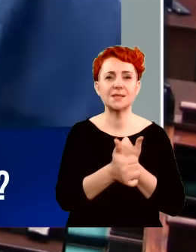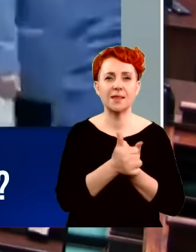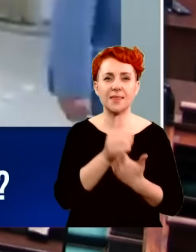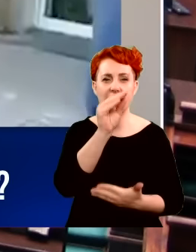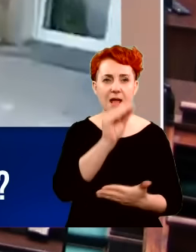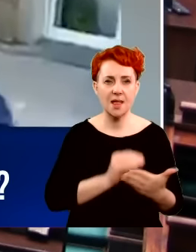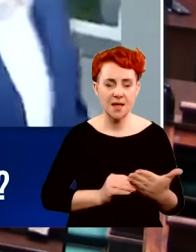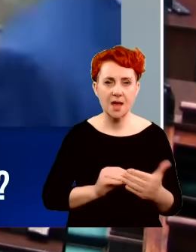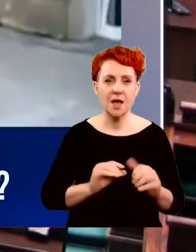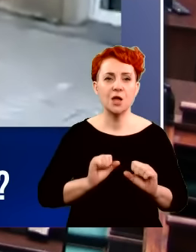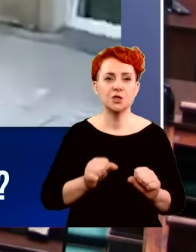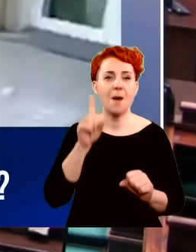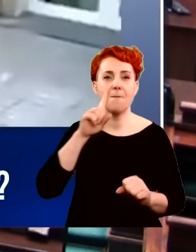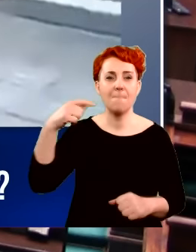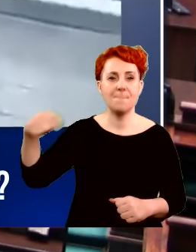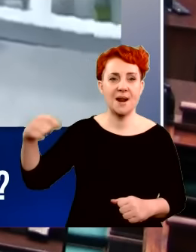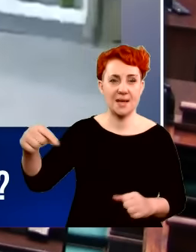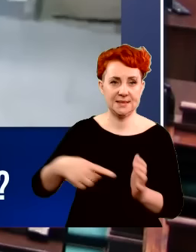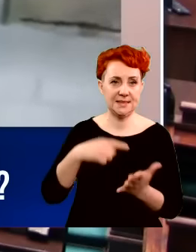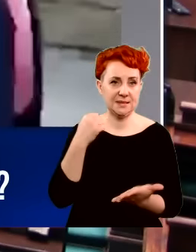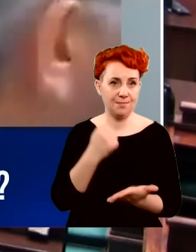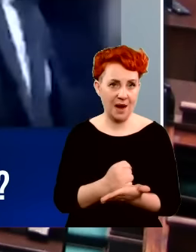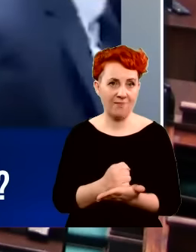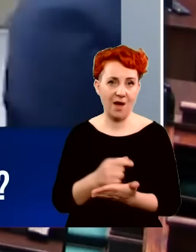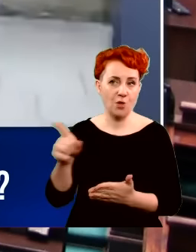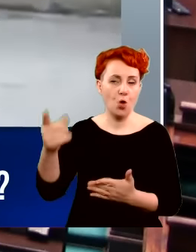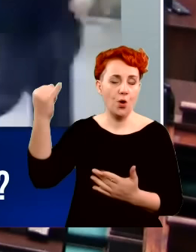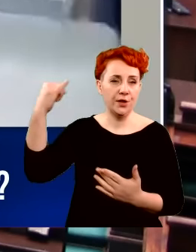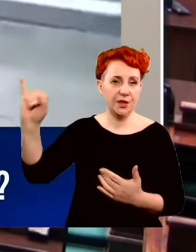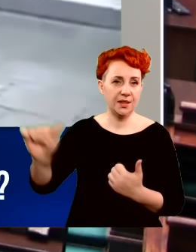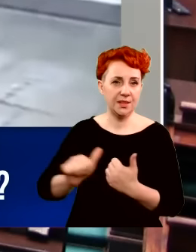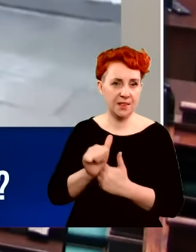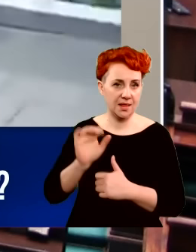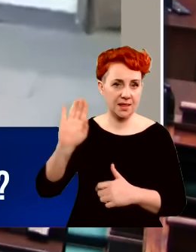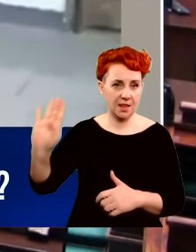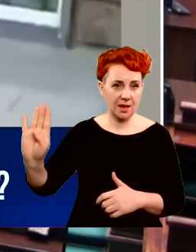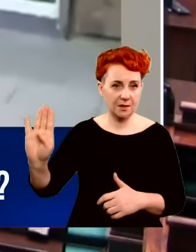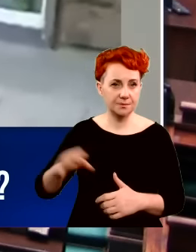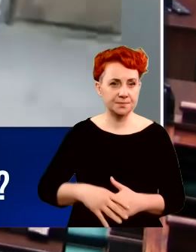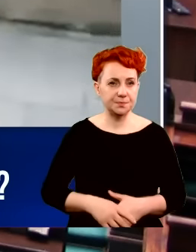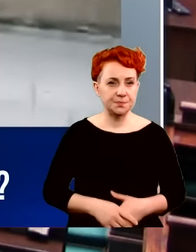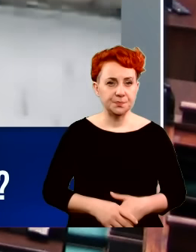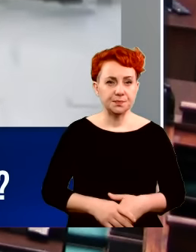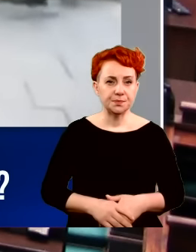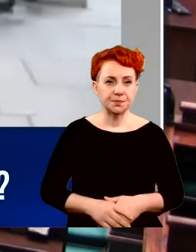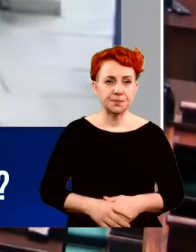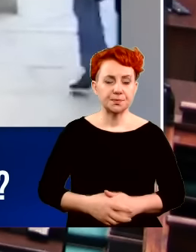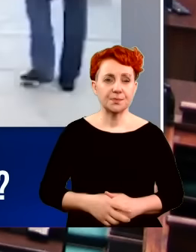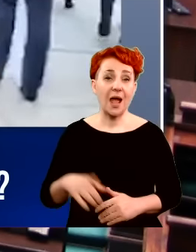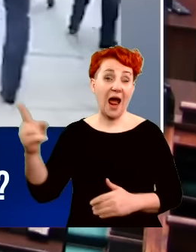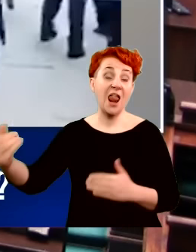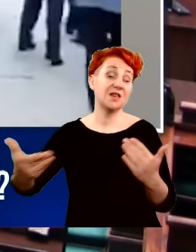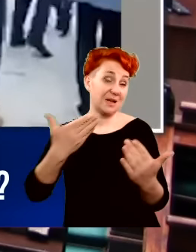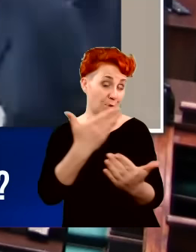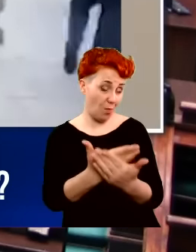działań pana prezydenta w tej sprawie ale było z goła inne więc wię więc to Tak to